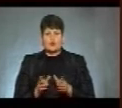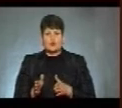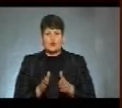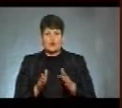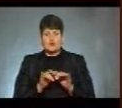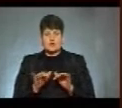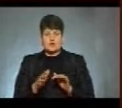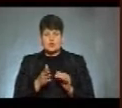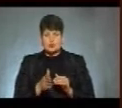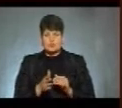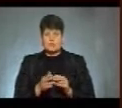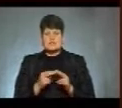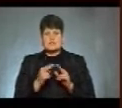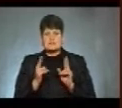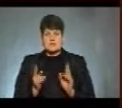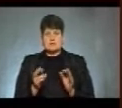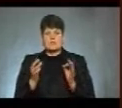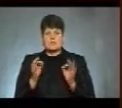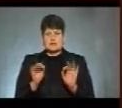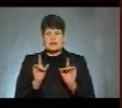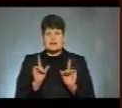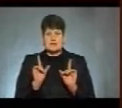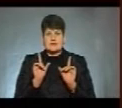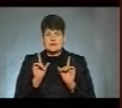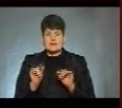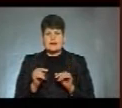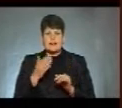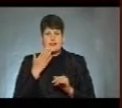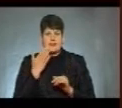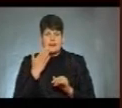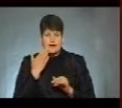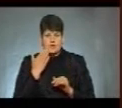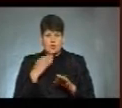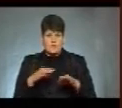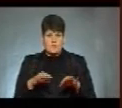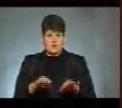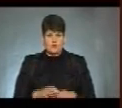ділянці дороги. Через міст пропускають тільки легкові автомобілі. Детальніше у сюжеті.